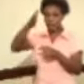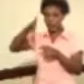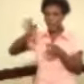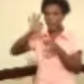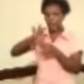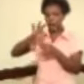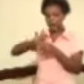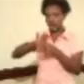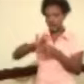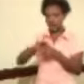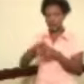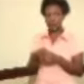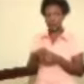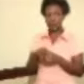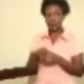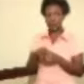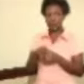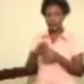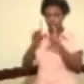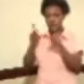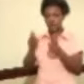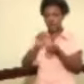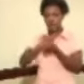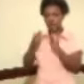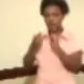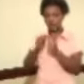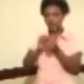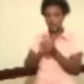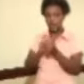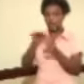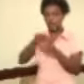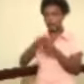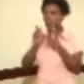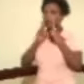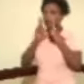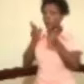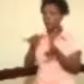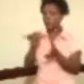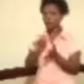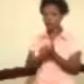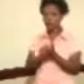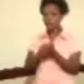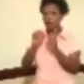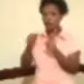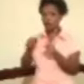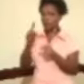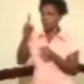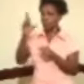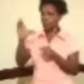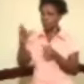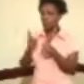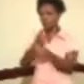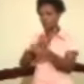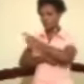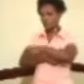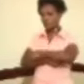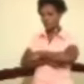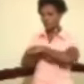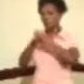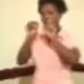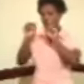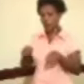que complexité problème là, la réponse ou t'avais dit que c'est pas dans 100 premiers jours là que